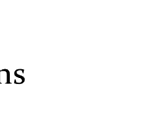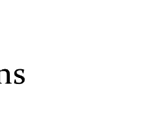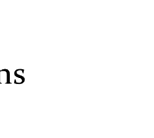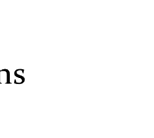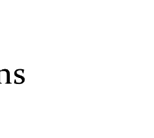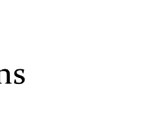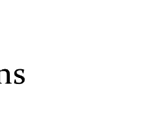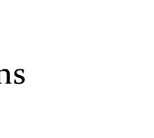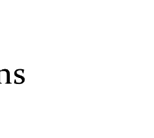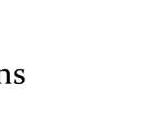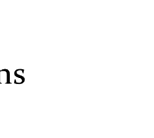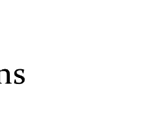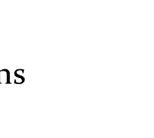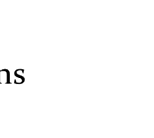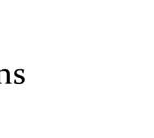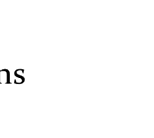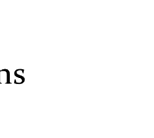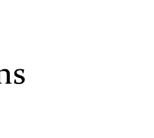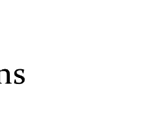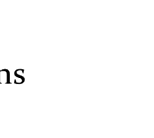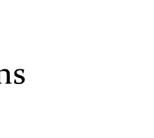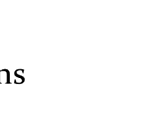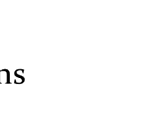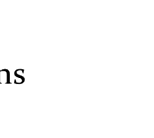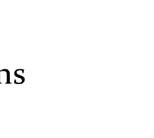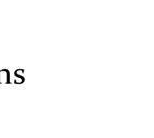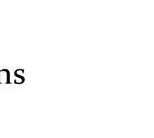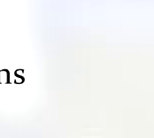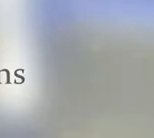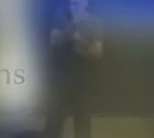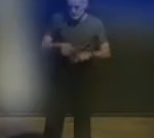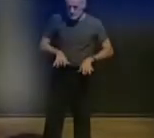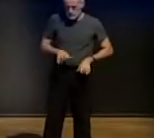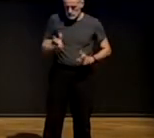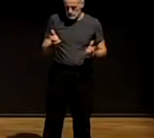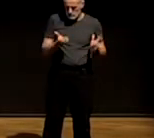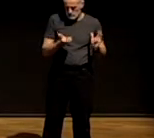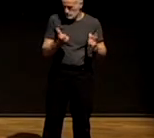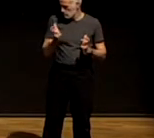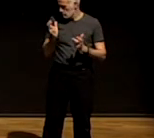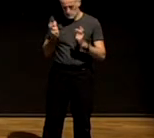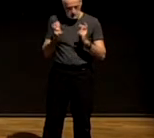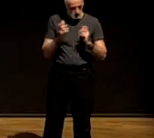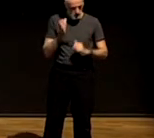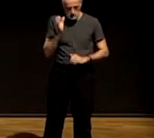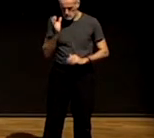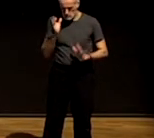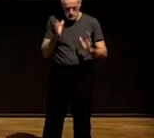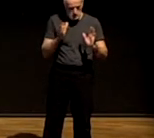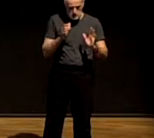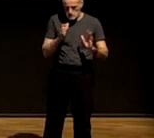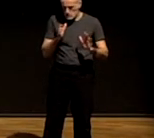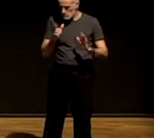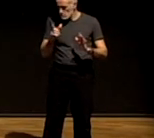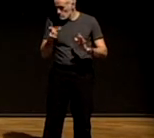poteaux électriques ce qui arrive aussi on y reviendra après et là on écoute on observe et quand on repère une prof d'école on rase le